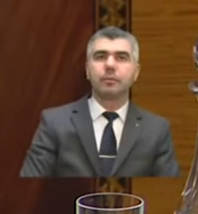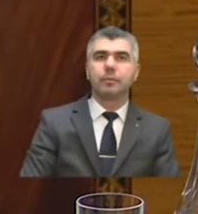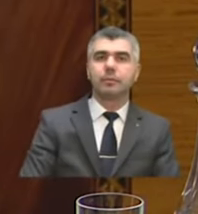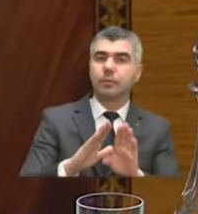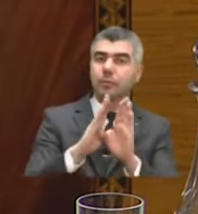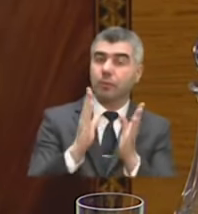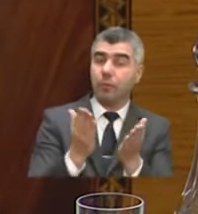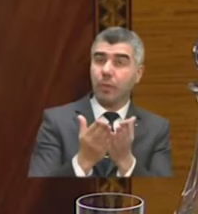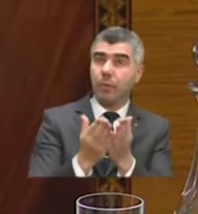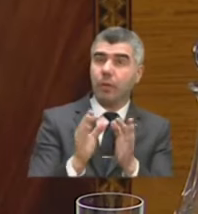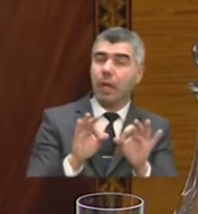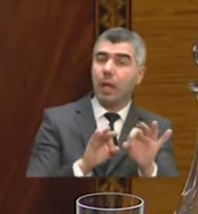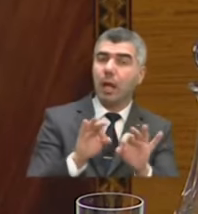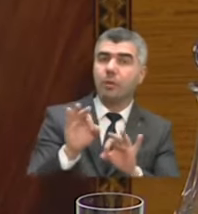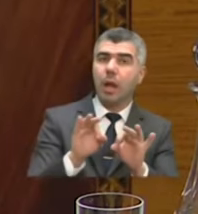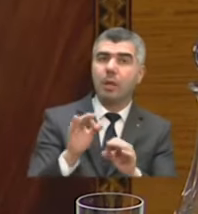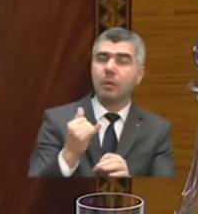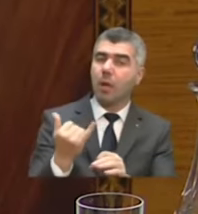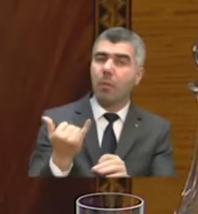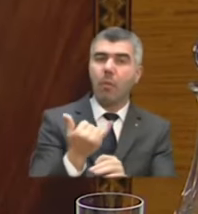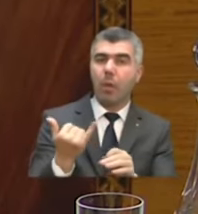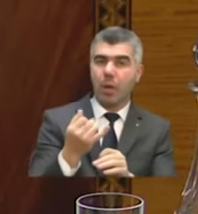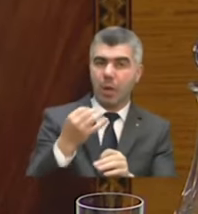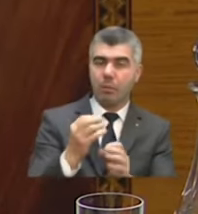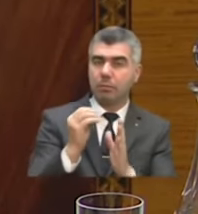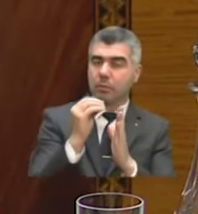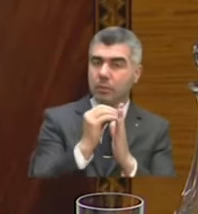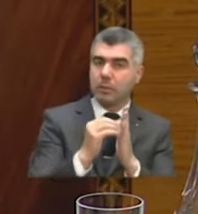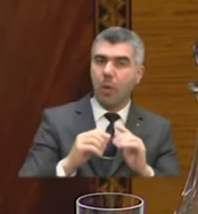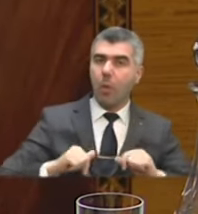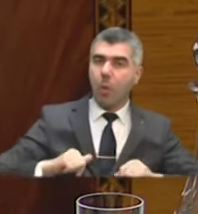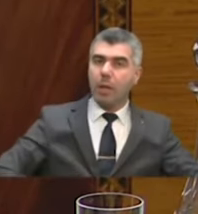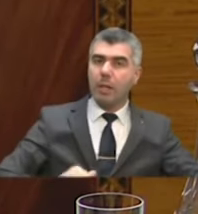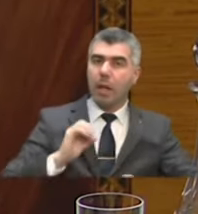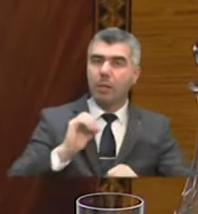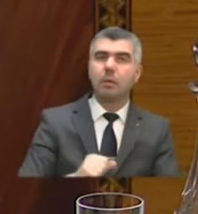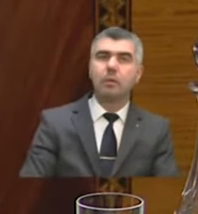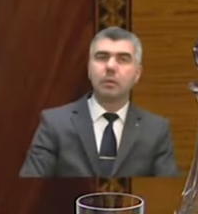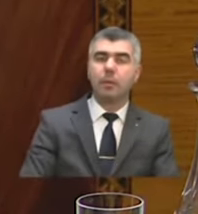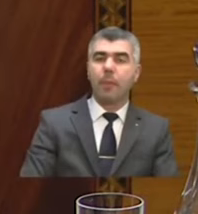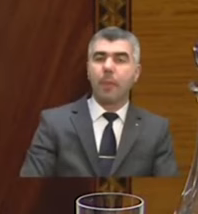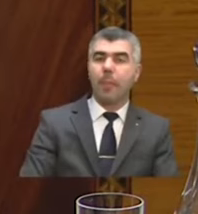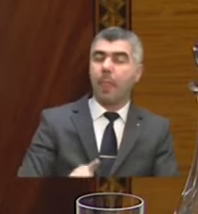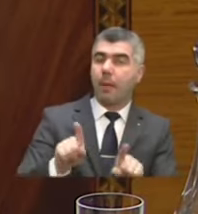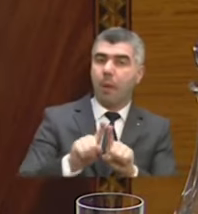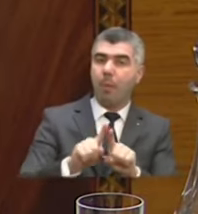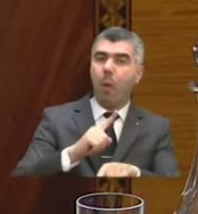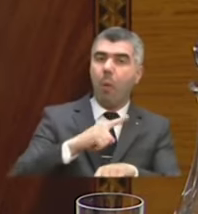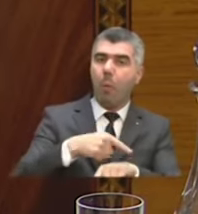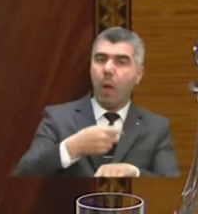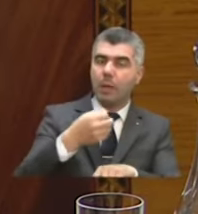هي الإجراءات، أهم الإجراءات اللي اتخذتها الوزارة في ضمان